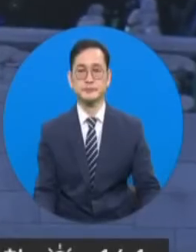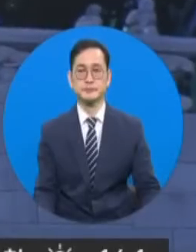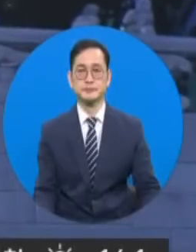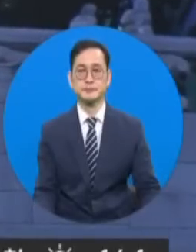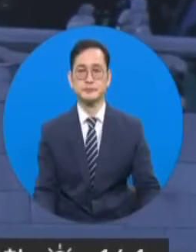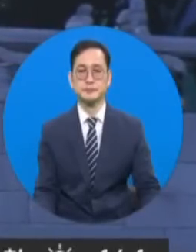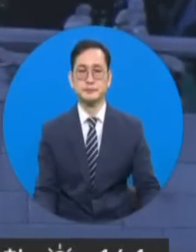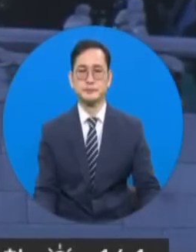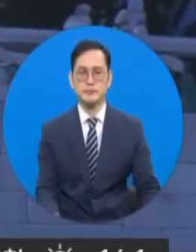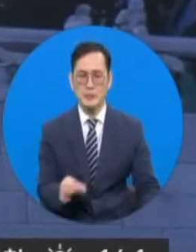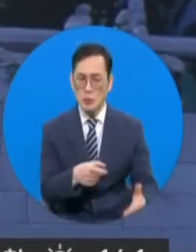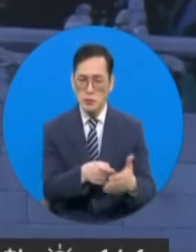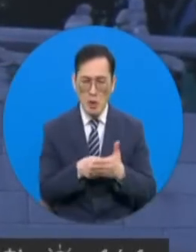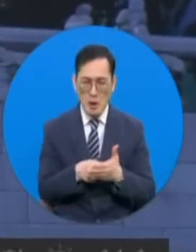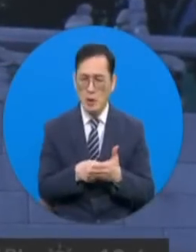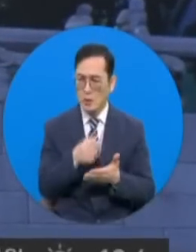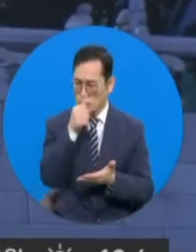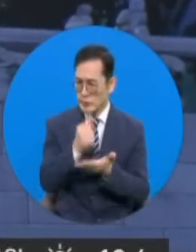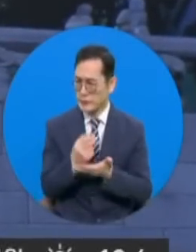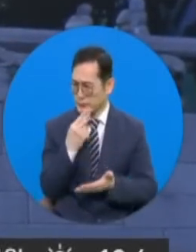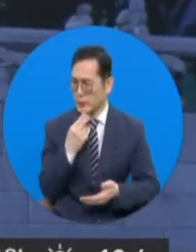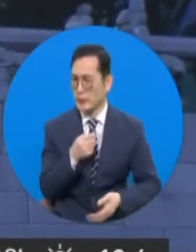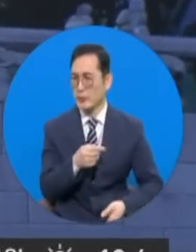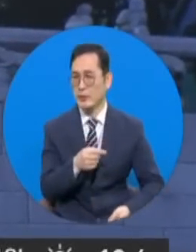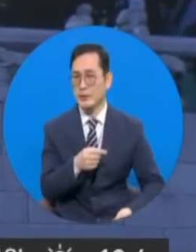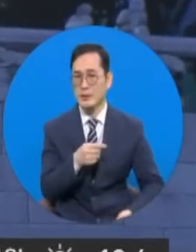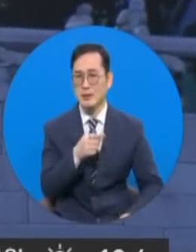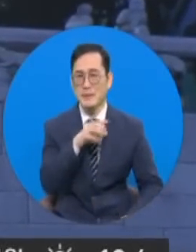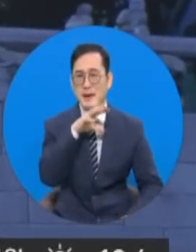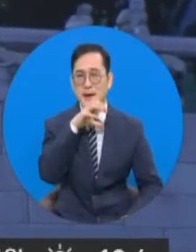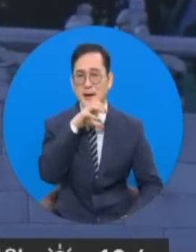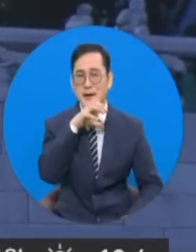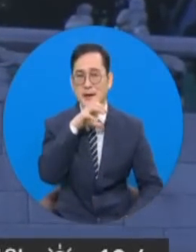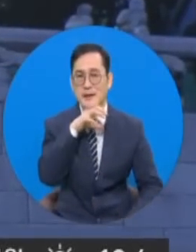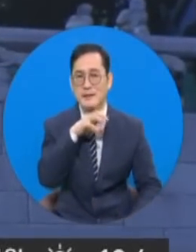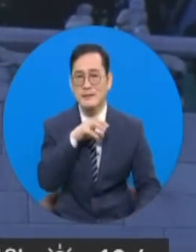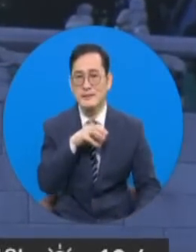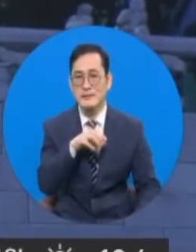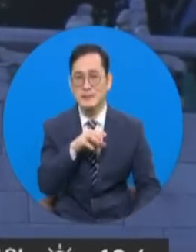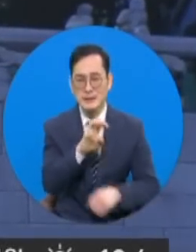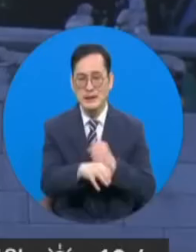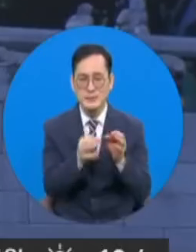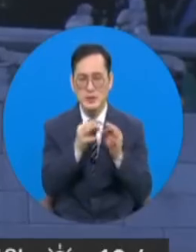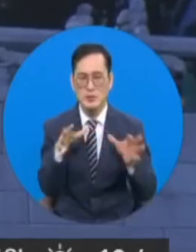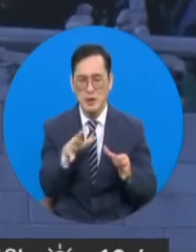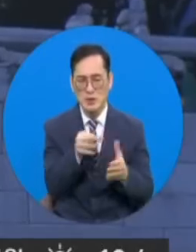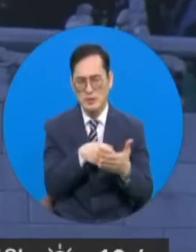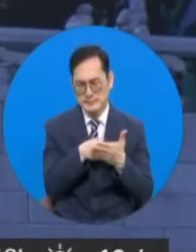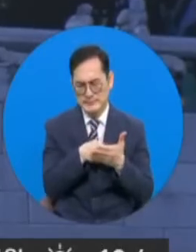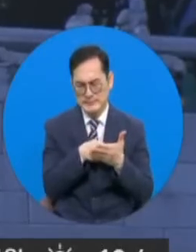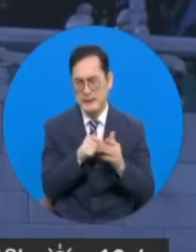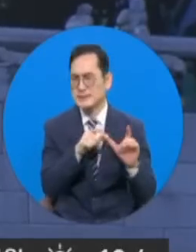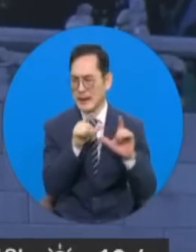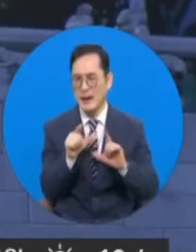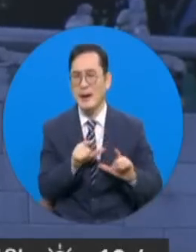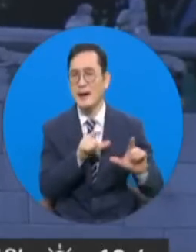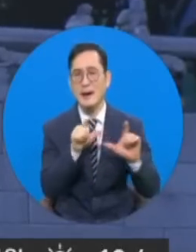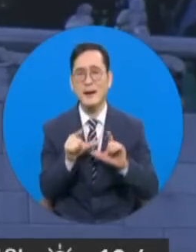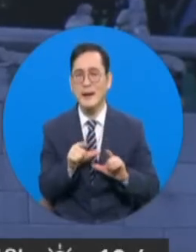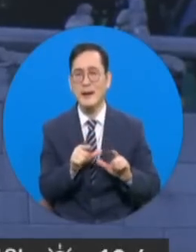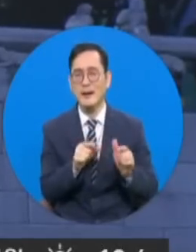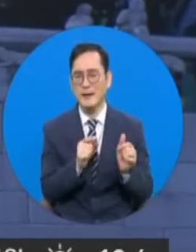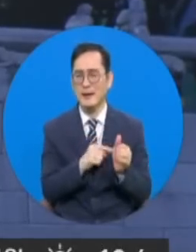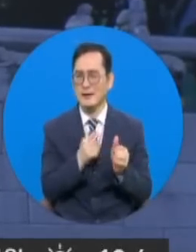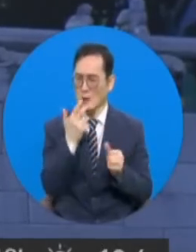검소한 것도 죄가 되냐라는 두 눈까지 나오고 있는 상황입니다 그리고 40년째 진짜 알뜰했다 짠돌이었다라는